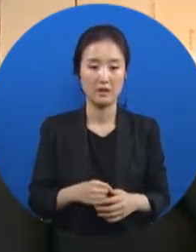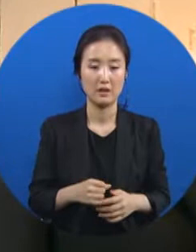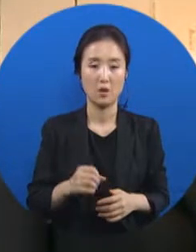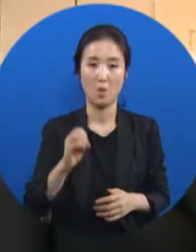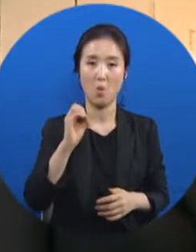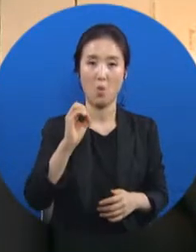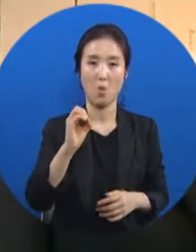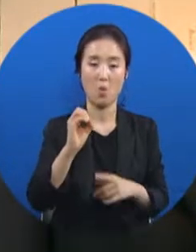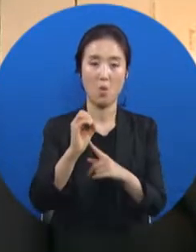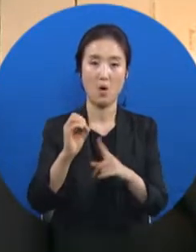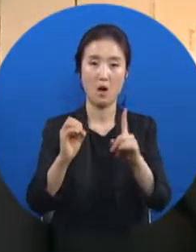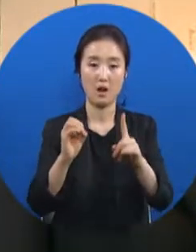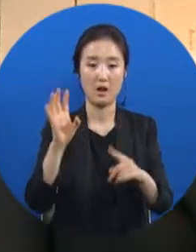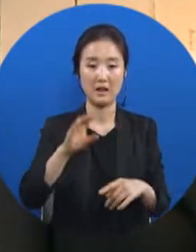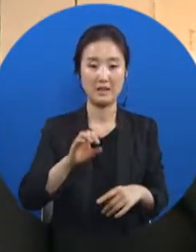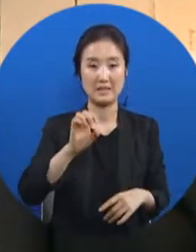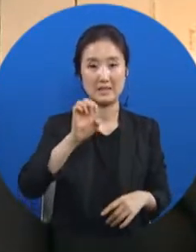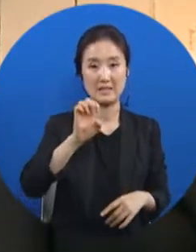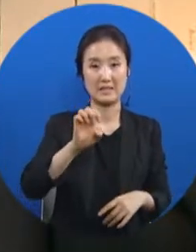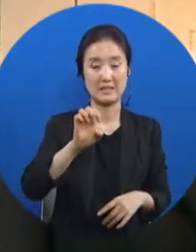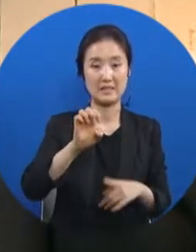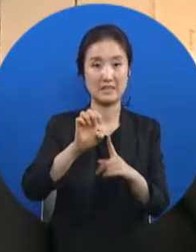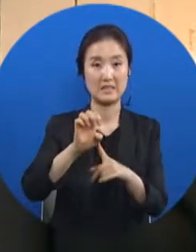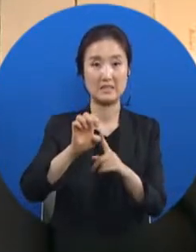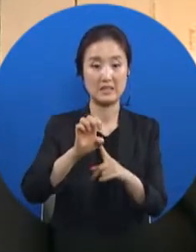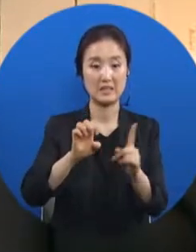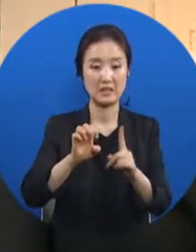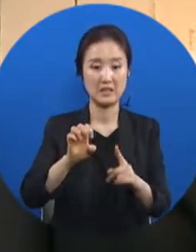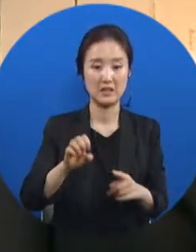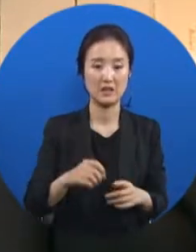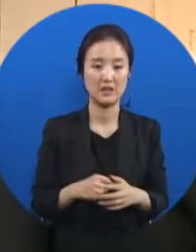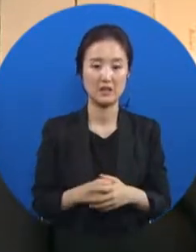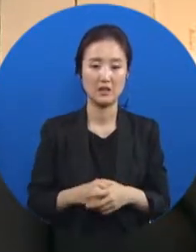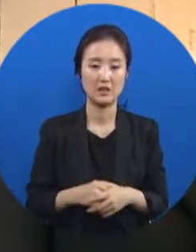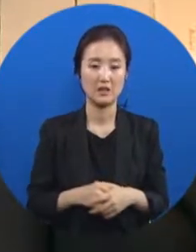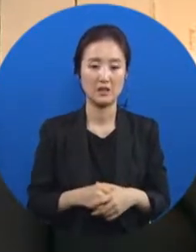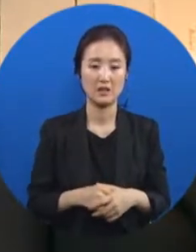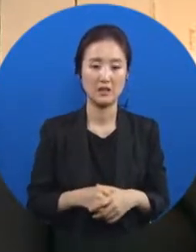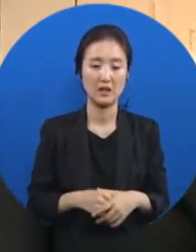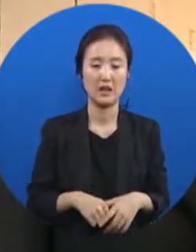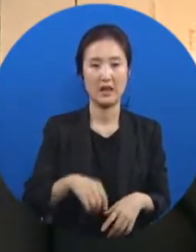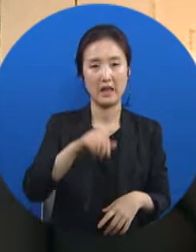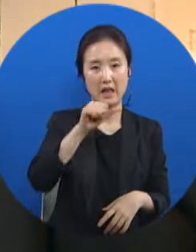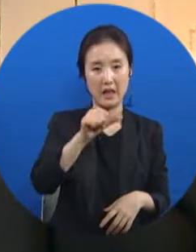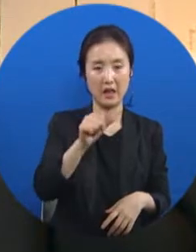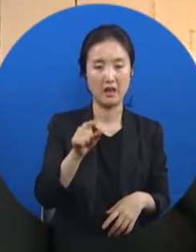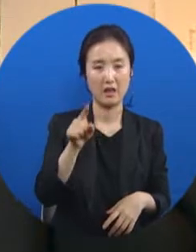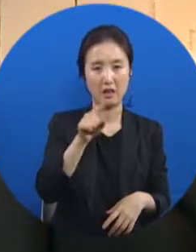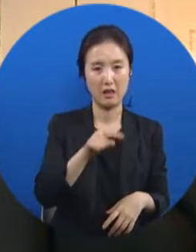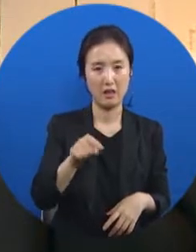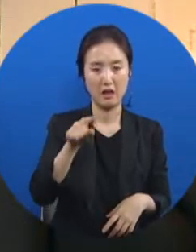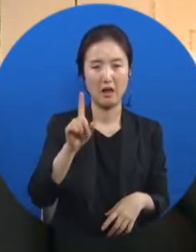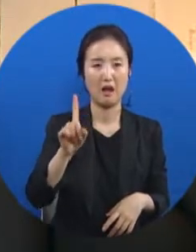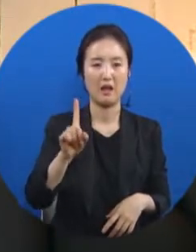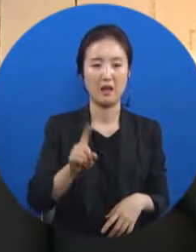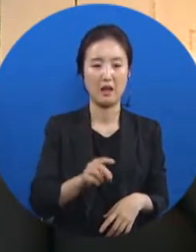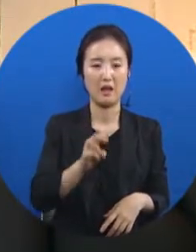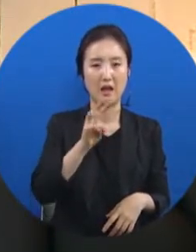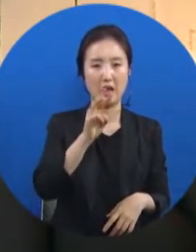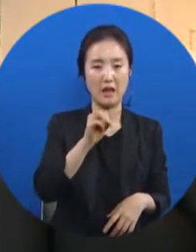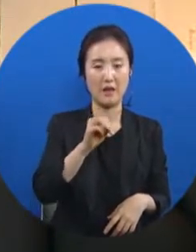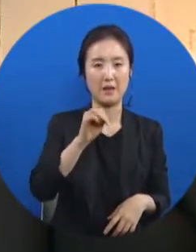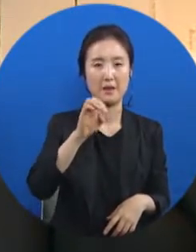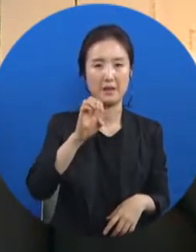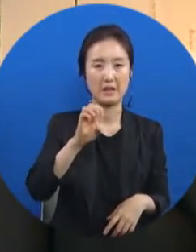E는 예? 단수가 아니라 복수에 많이 나와요. MAN 하면 A도 동그라미 한 개라 한 명인데 MEN